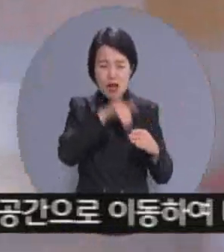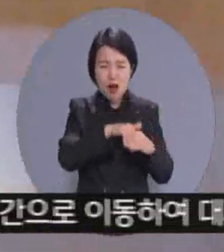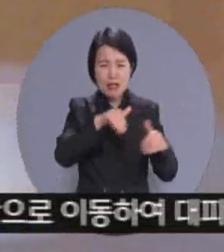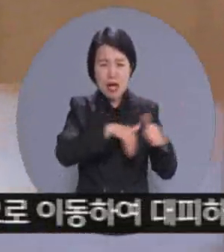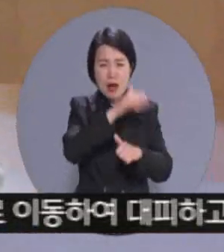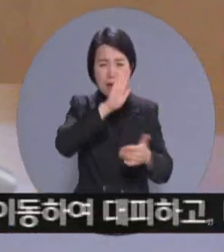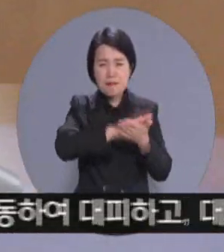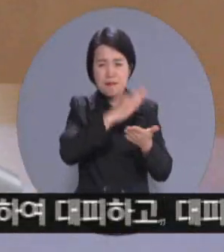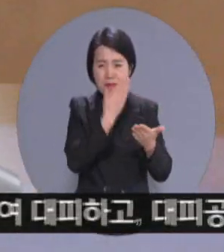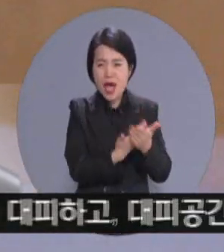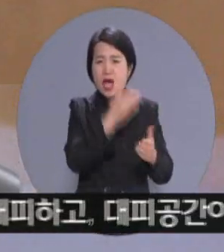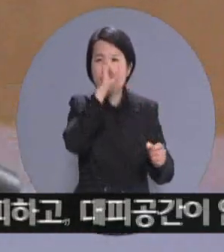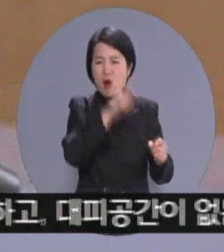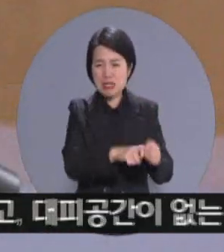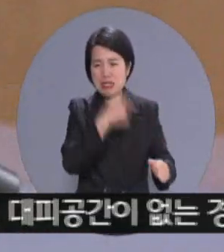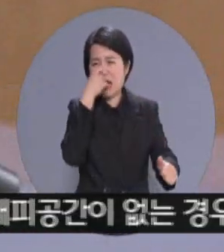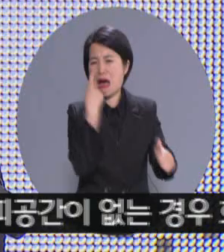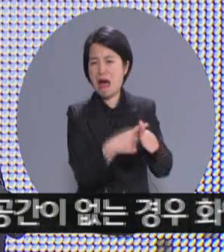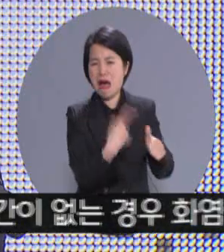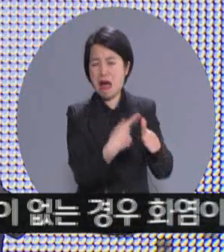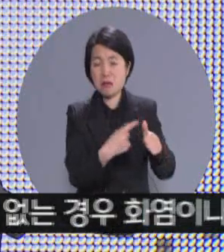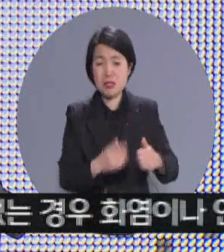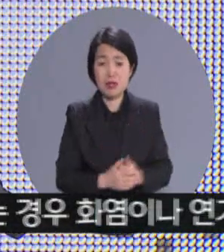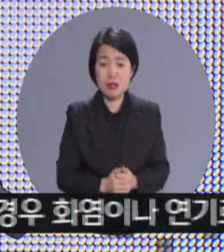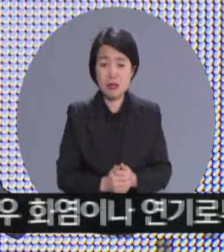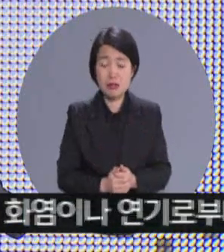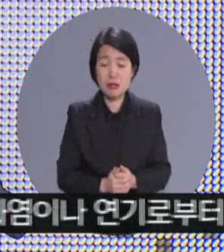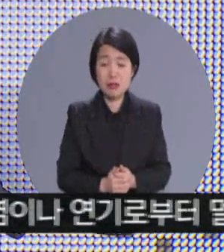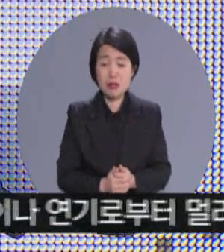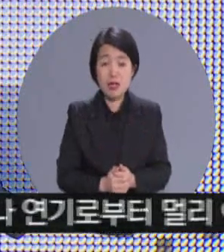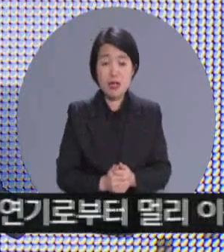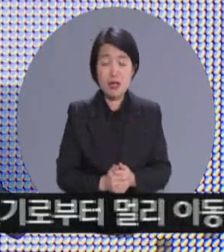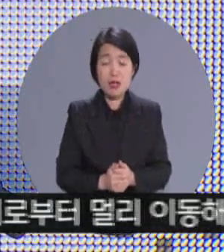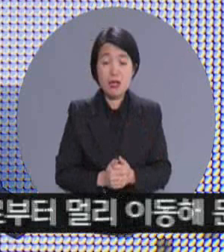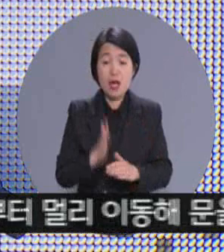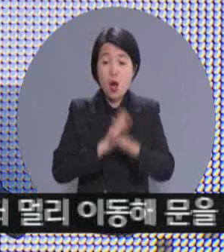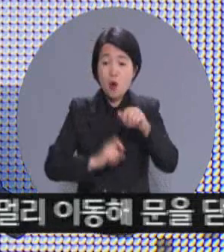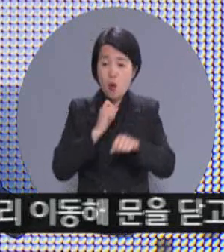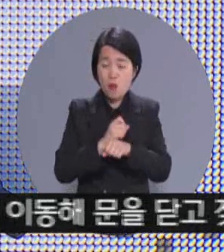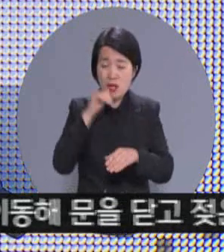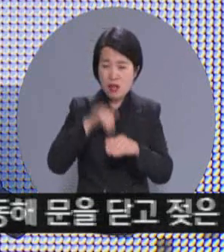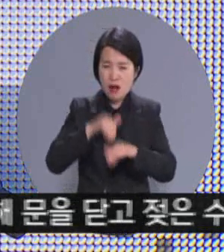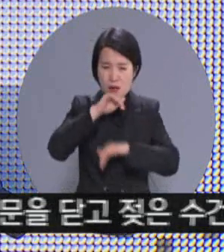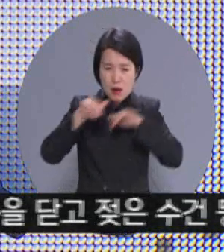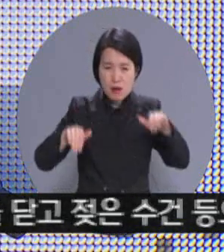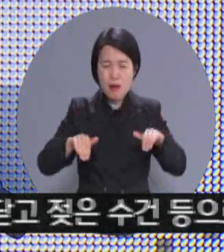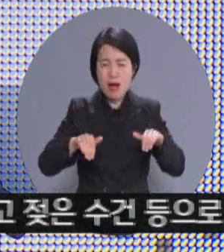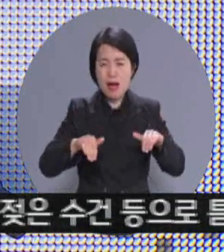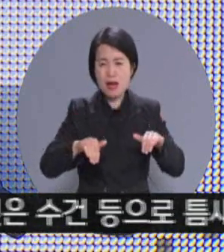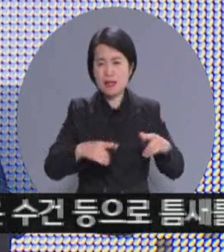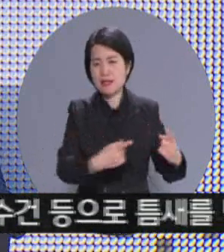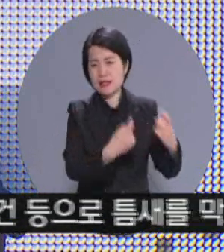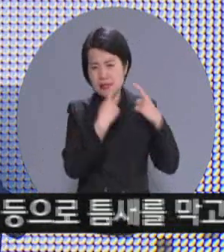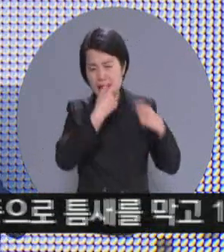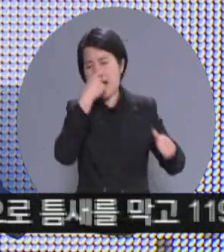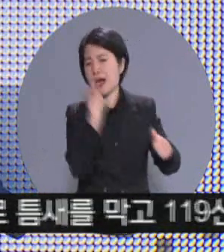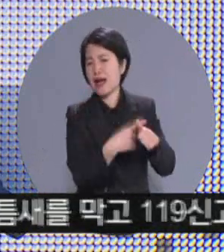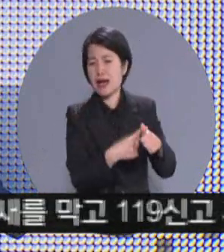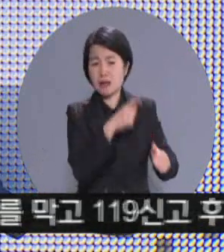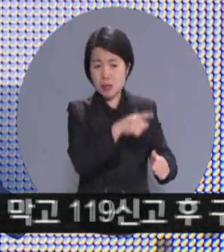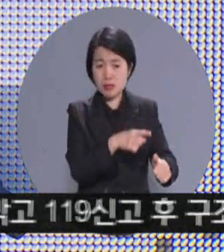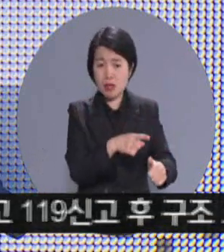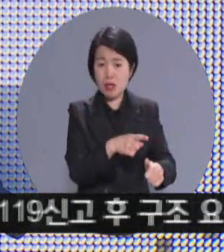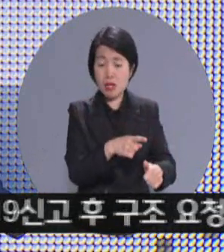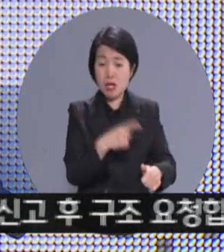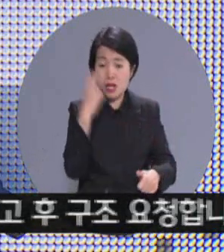후보를 맹비난했습니다. 친정 관권 선거 운운하는 행위는 비열하다고 비난하지 아니할 수 없습니다. 결과가 나오면